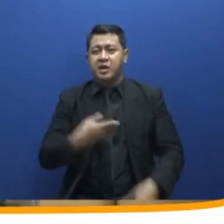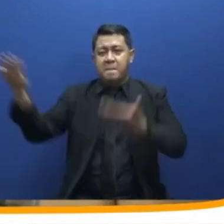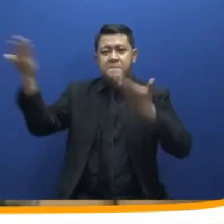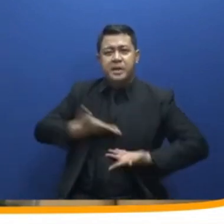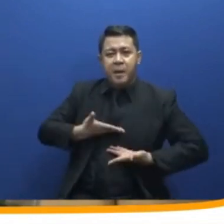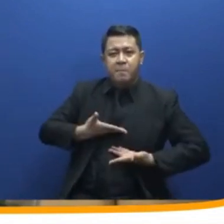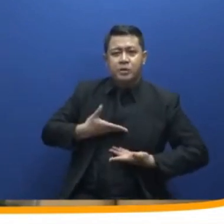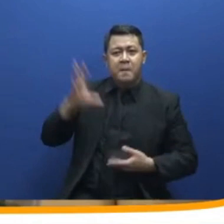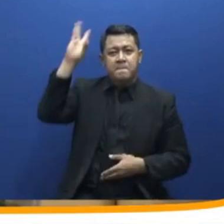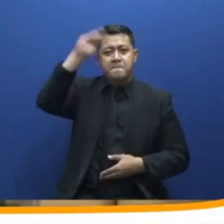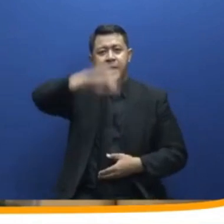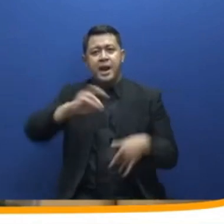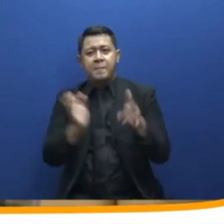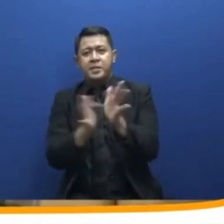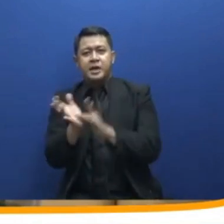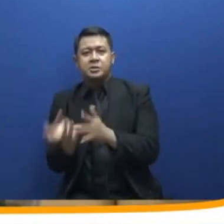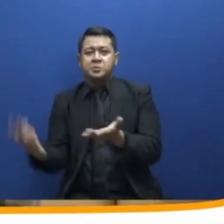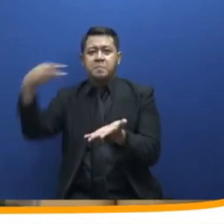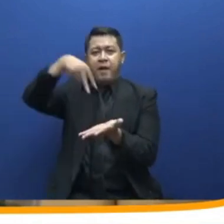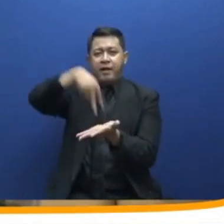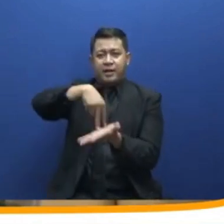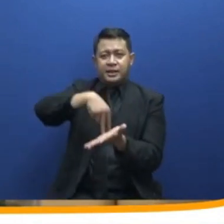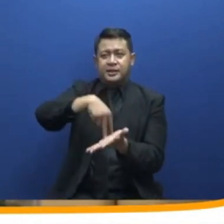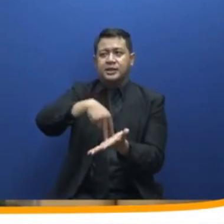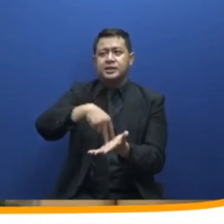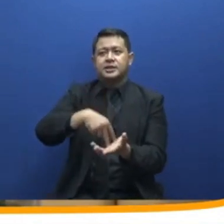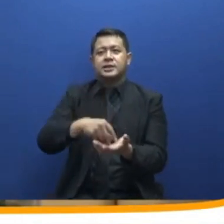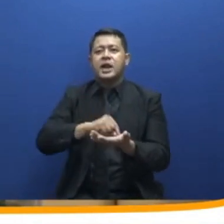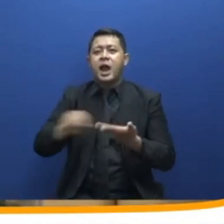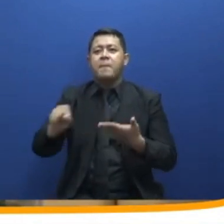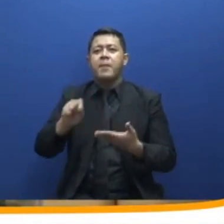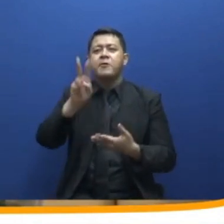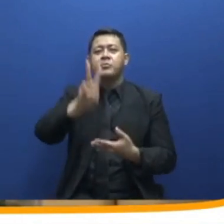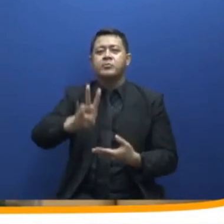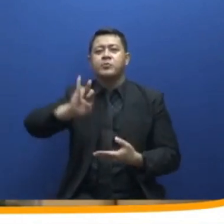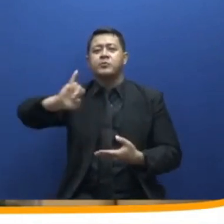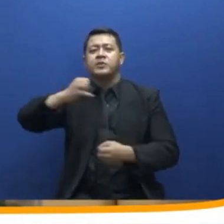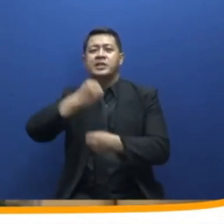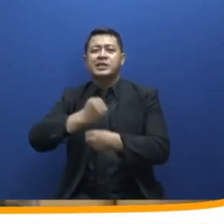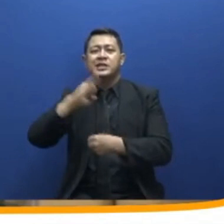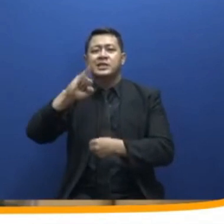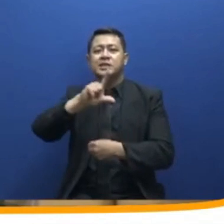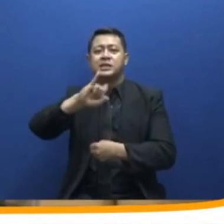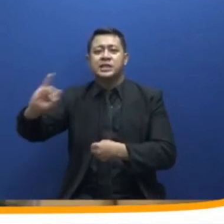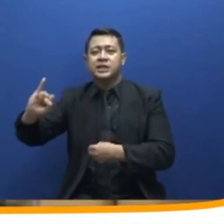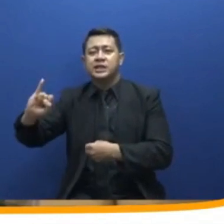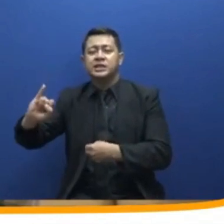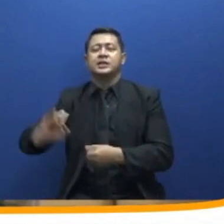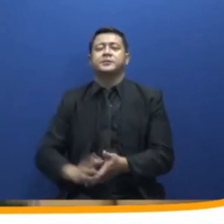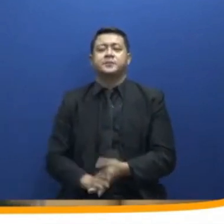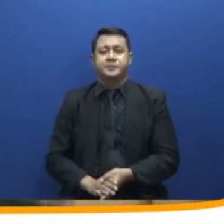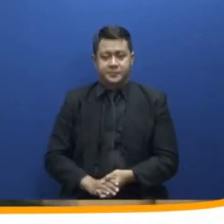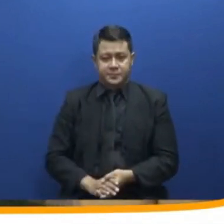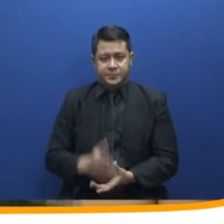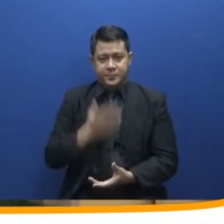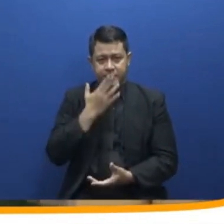malam kebangkitan Kristus yang disebut fijili Paskah Hai disajikan bagi kita Sabda